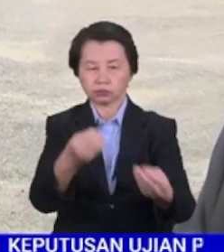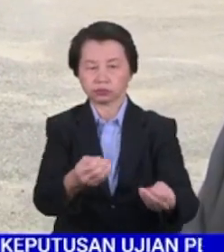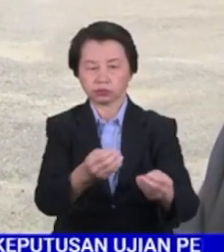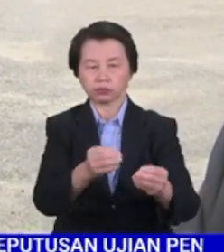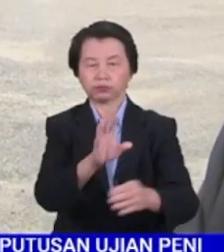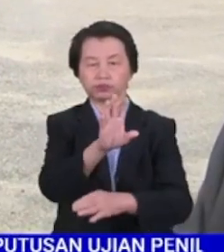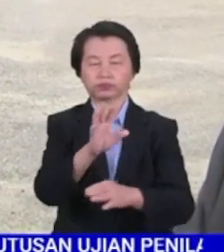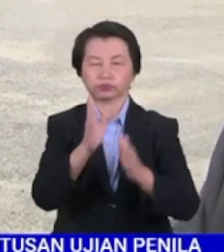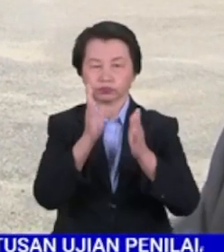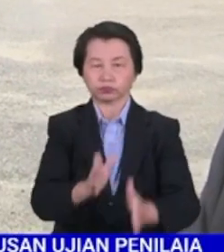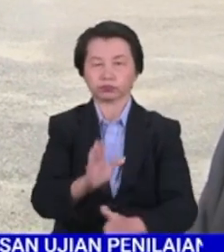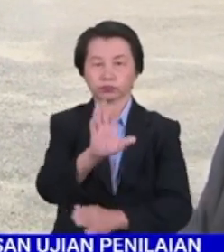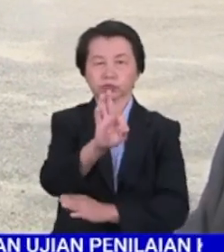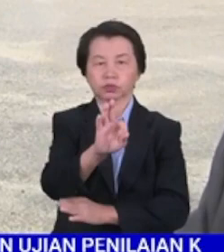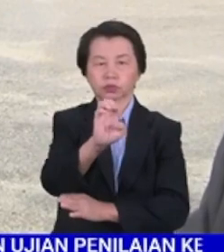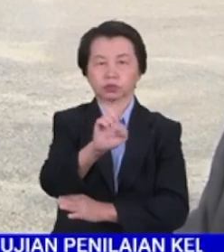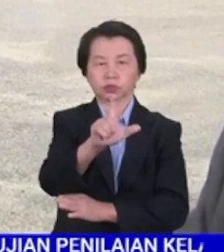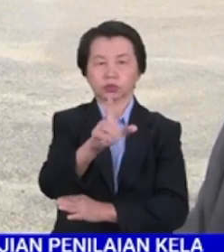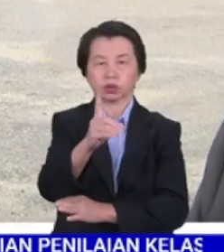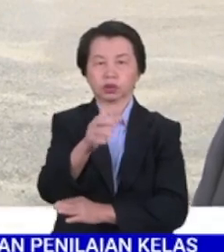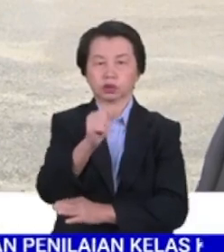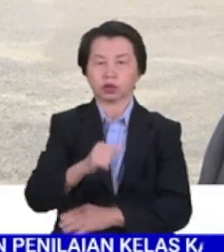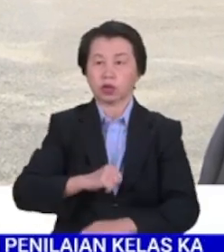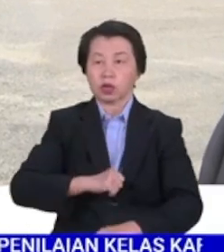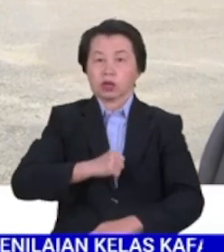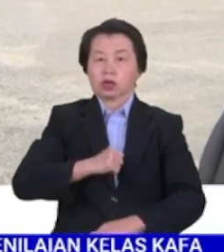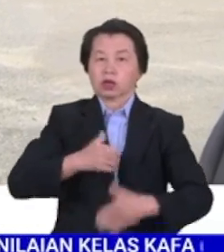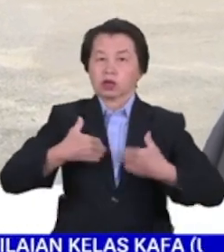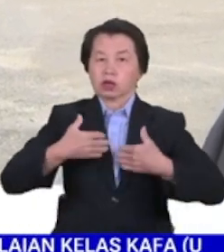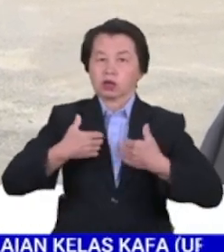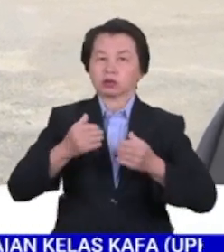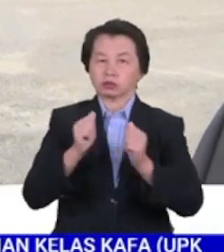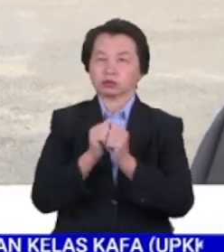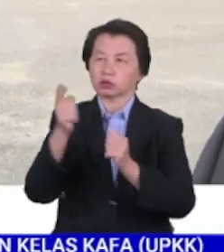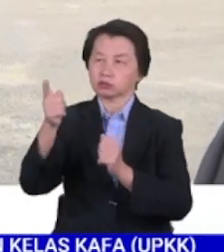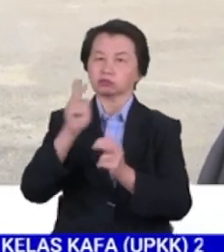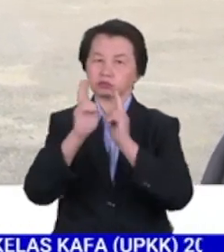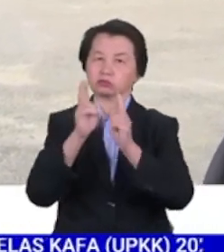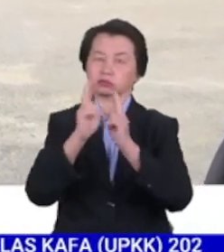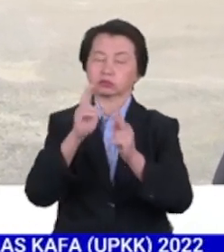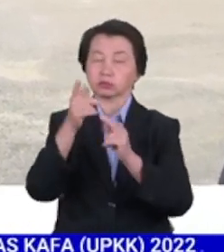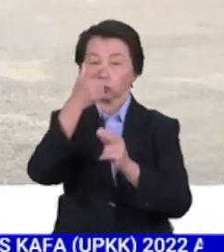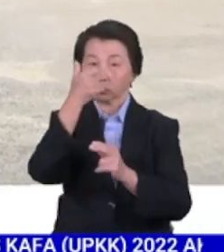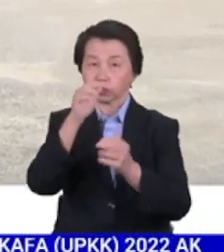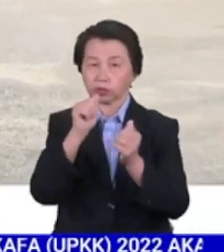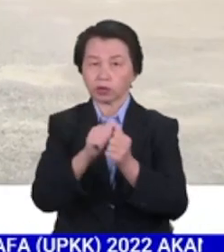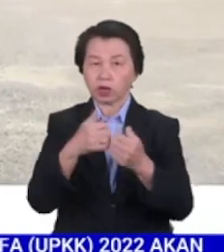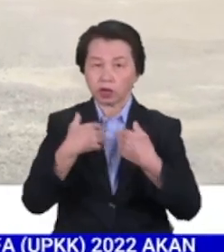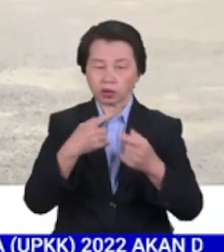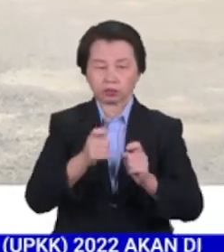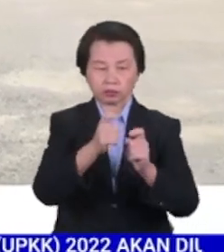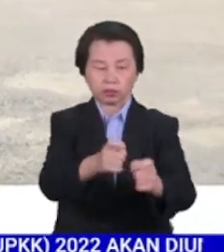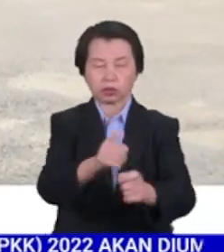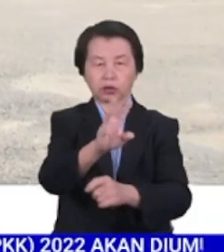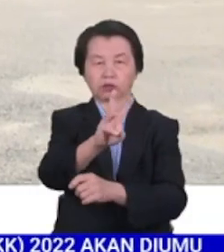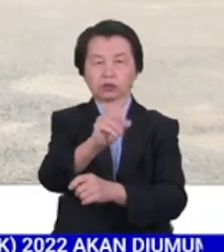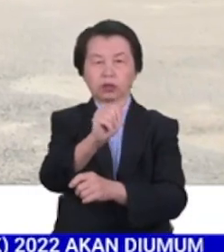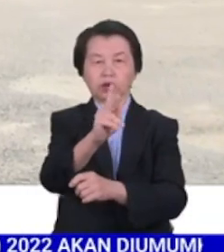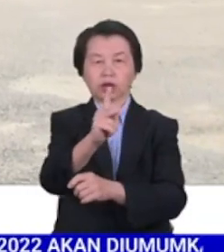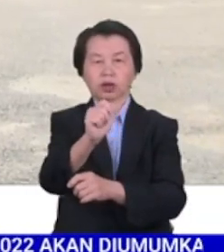dan kami warga Felda amat berbangga dengan ucapan beliau kerana dengan adanya warga Felda ini dapat